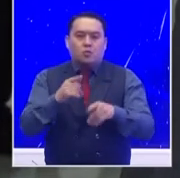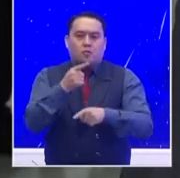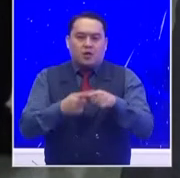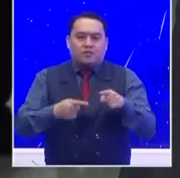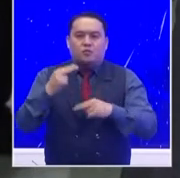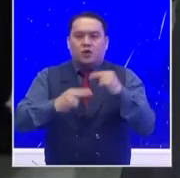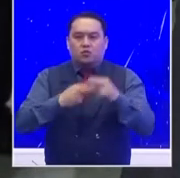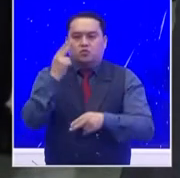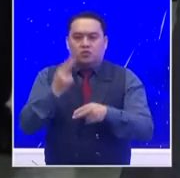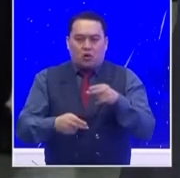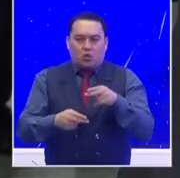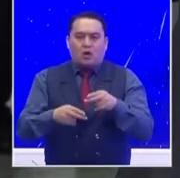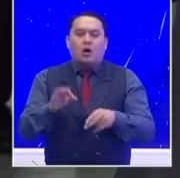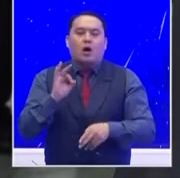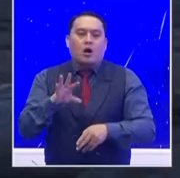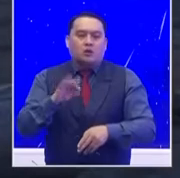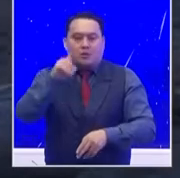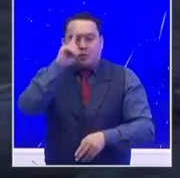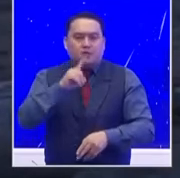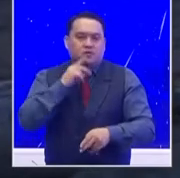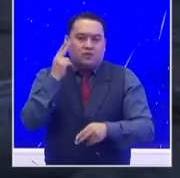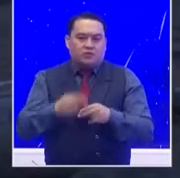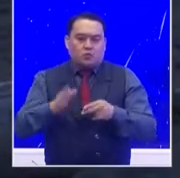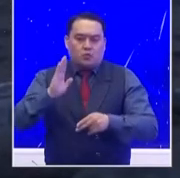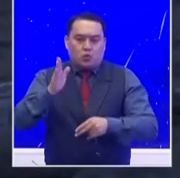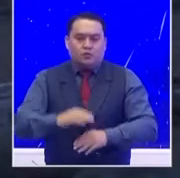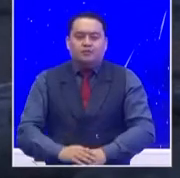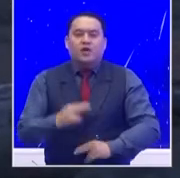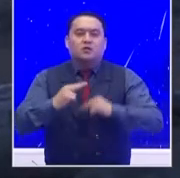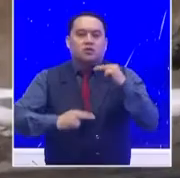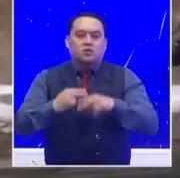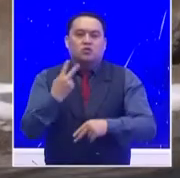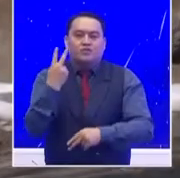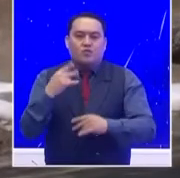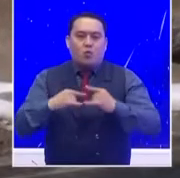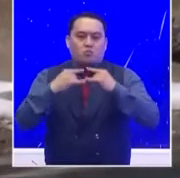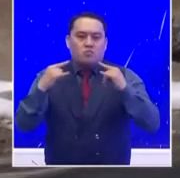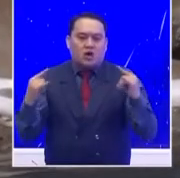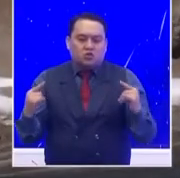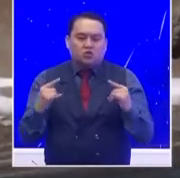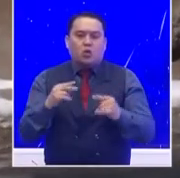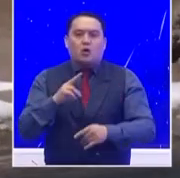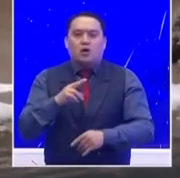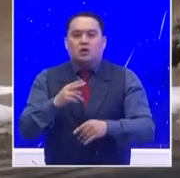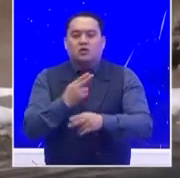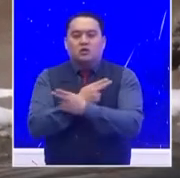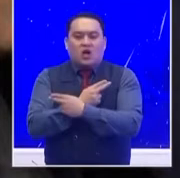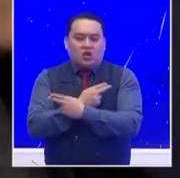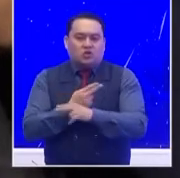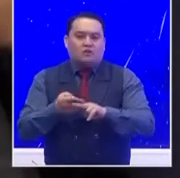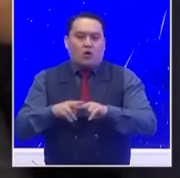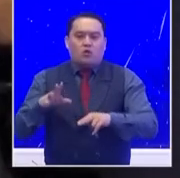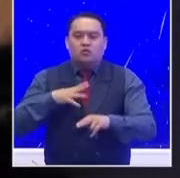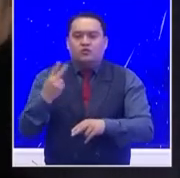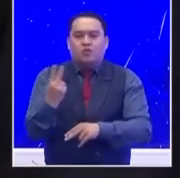поэтому его в октябре месяце в этом году завершим завершится в этом году и строительство двух мостов на дачном массиве и красный камень сооружение обеспечит